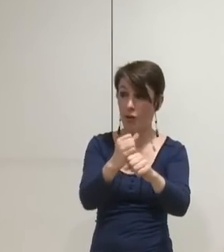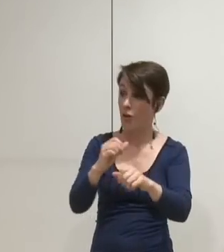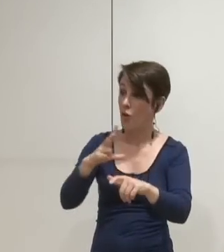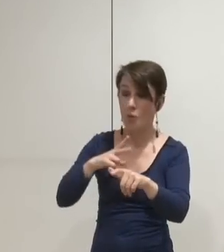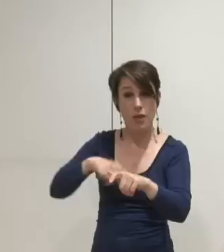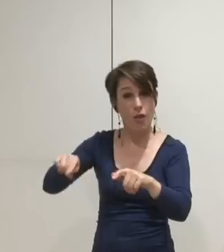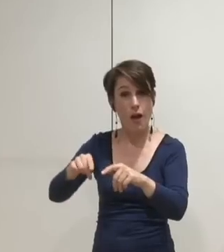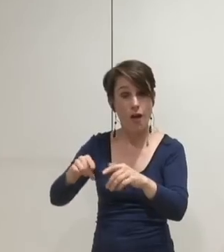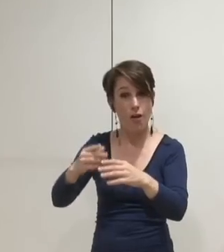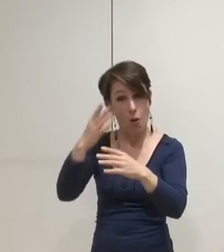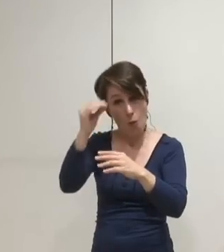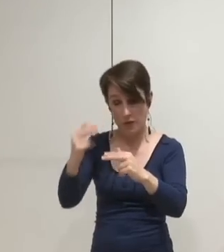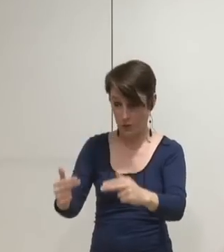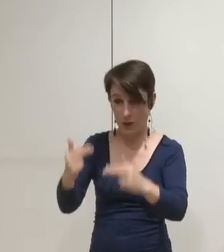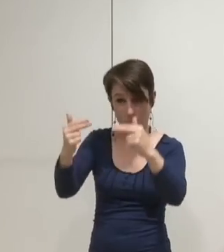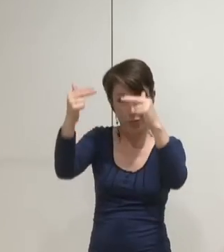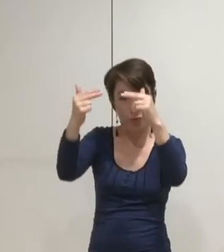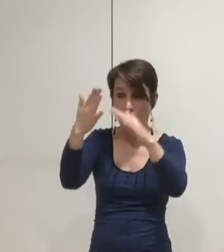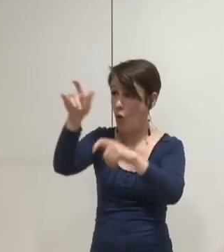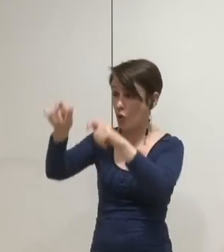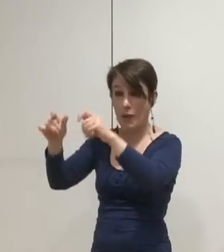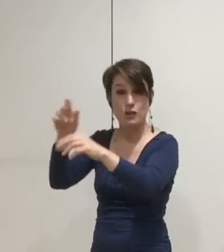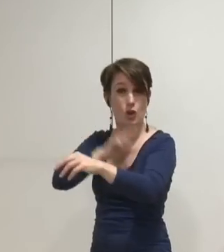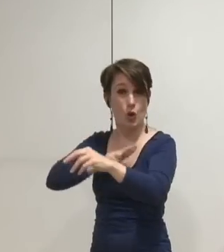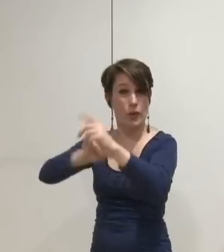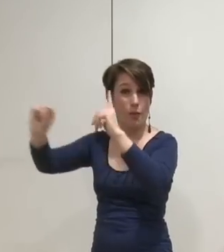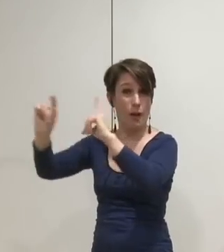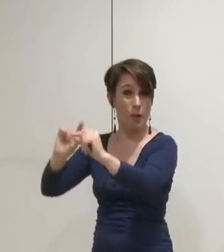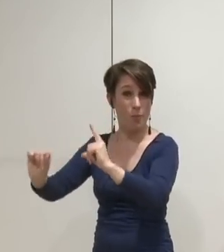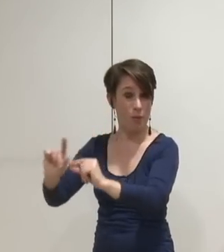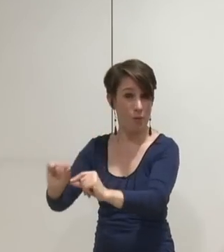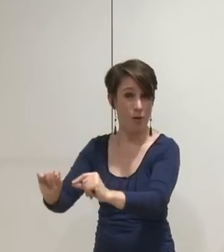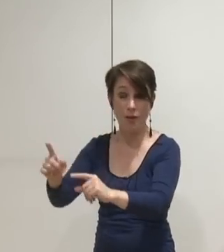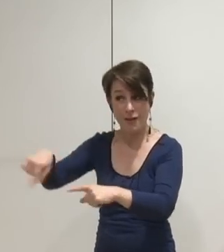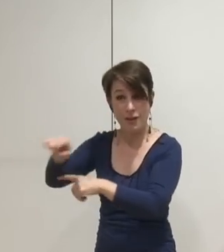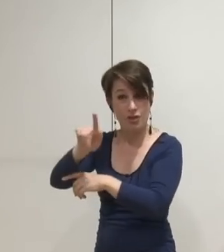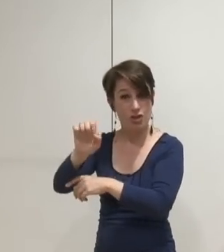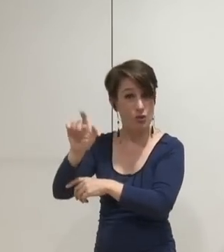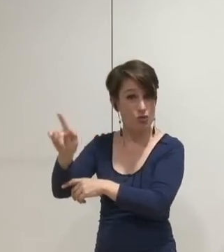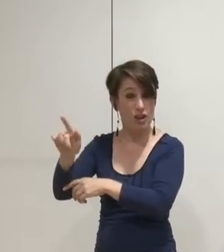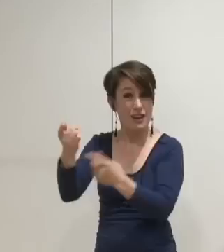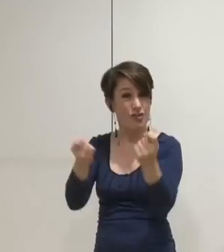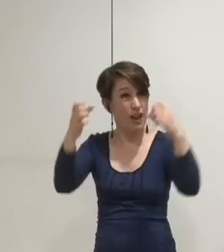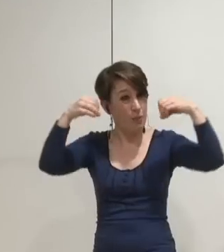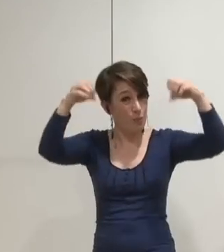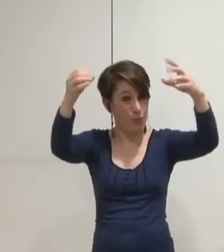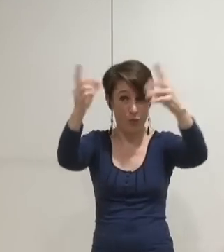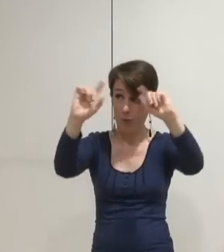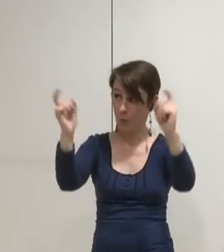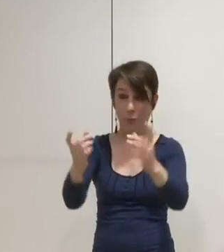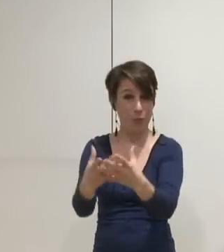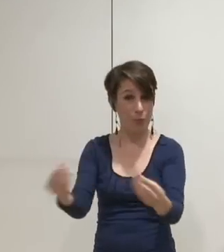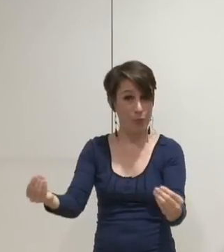autres et le fait que G ne gérera plus directement l'éclairage public provoqueront un mancablement une perte de